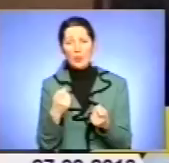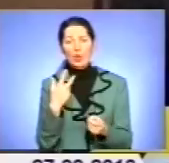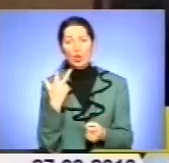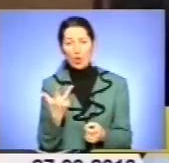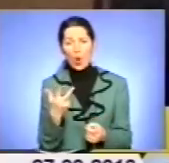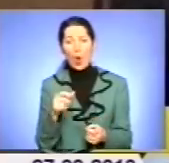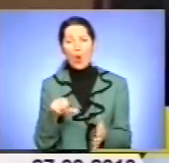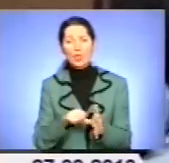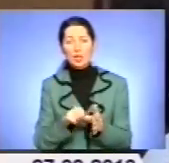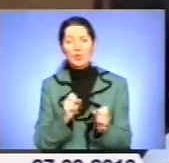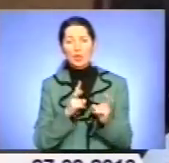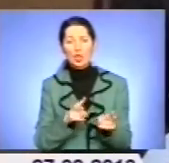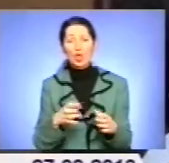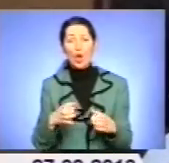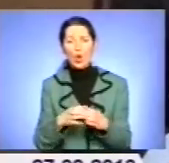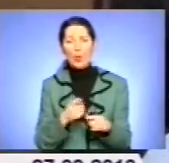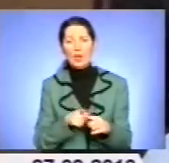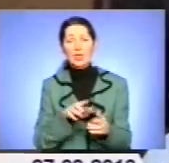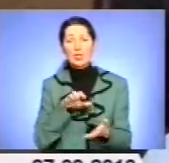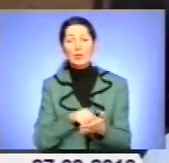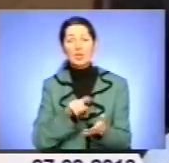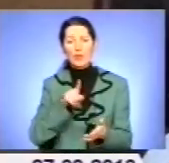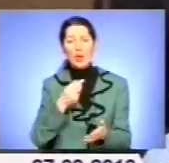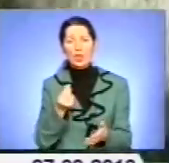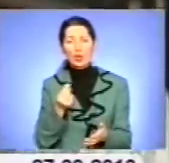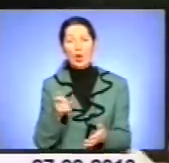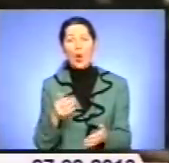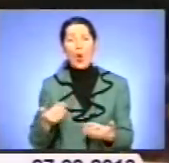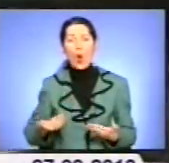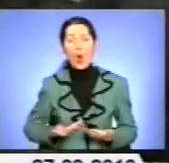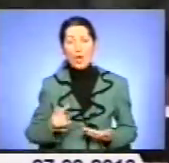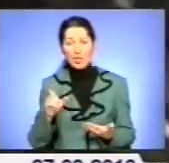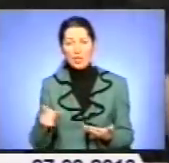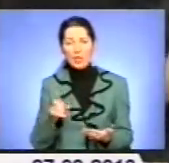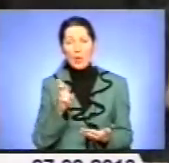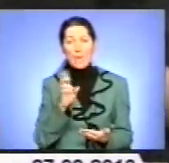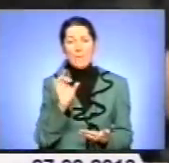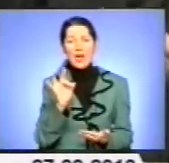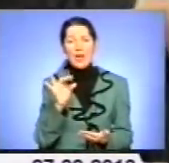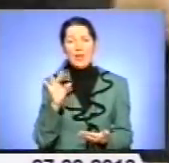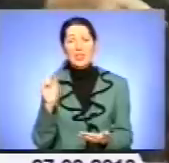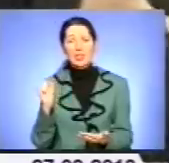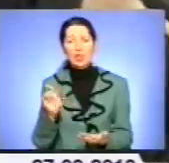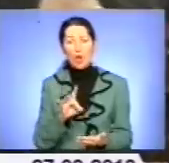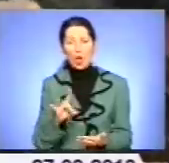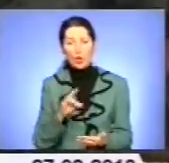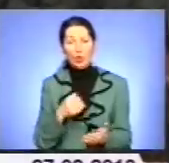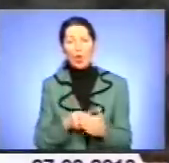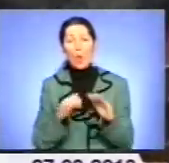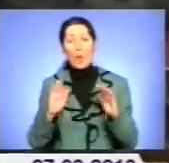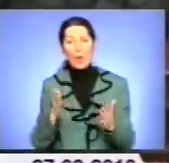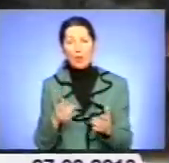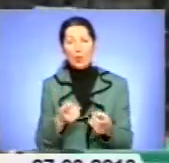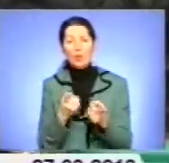групи, які займалися вимаганням грошей у жителів Бережанського району. Як вдалося встановити оперативникам, до моменту затримання зловмисників за